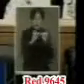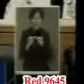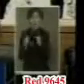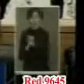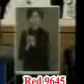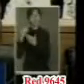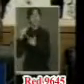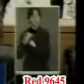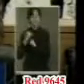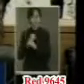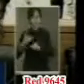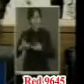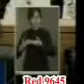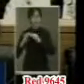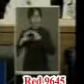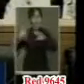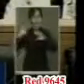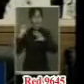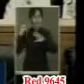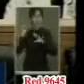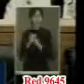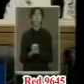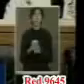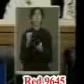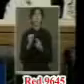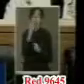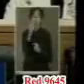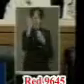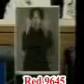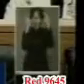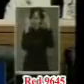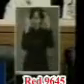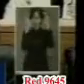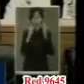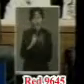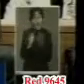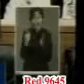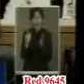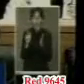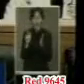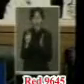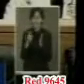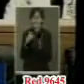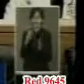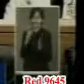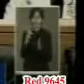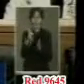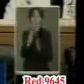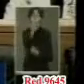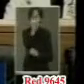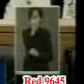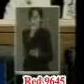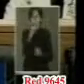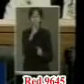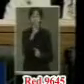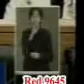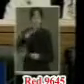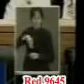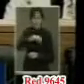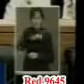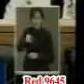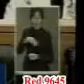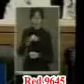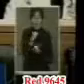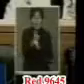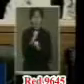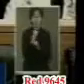ในการจัดตั้งรัฐบาลแปลความกันว่านายสมัครลาออกก็ไม่มีผลอะไร ถ้ากราบใดนั้นคนในสภานั้น